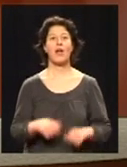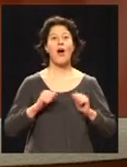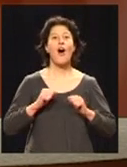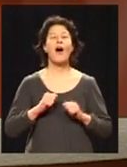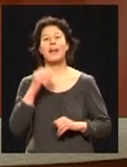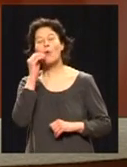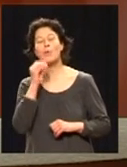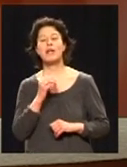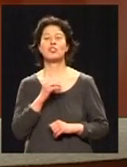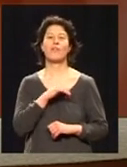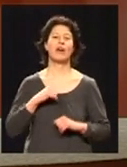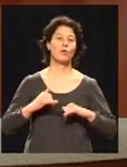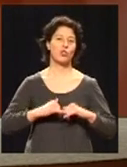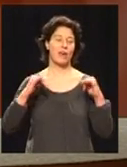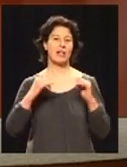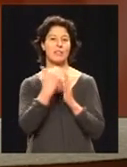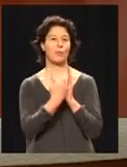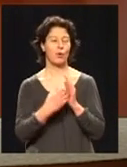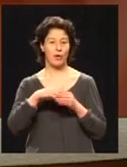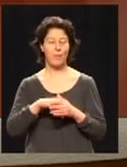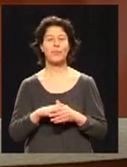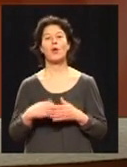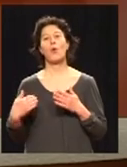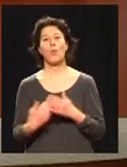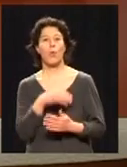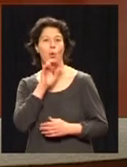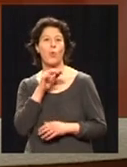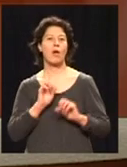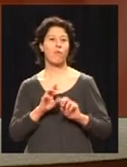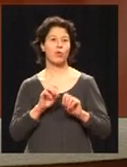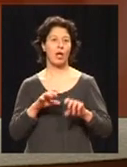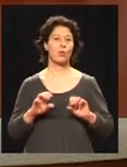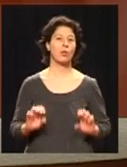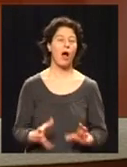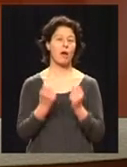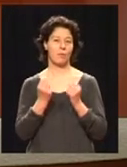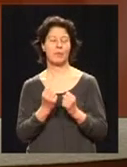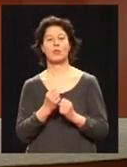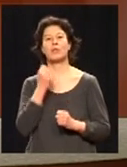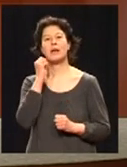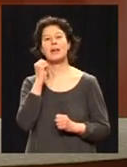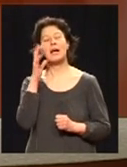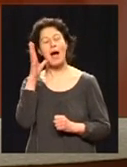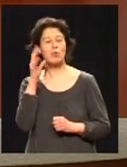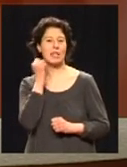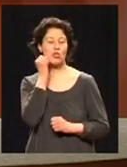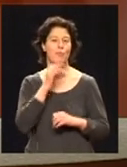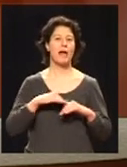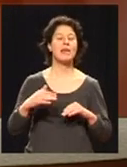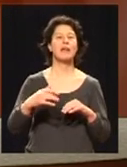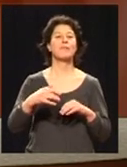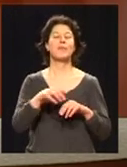A Hajrá Újpest városfejlesztési program keretében új kutyafuttatót alakított ki az újpesti önkormányzat a Káposztás megyeri település